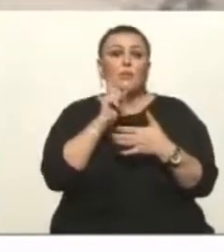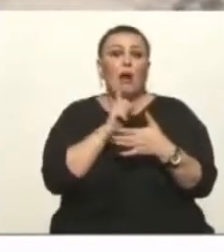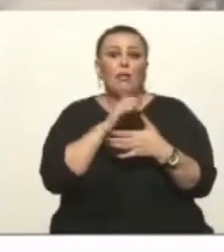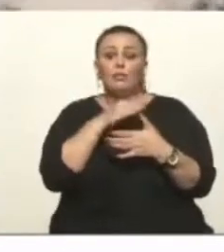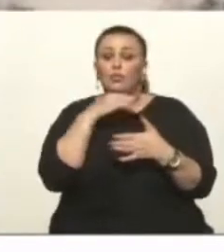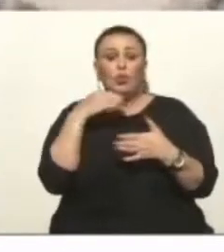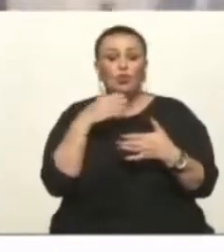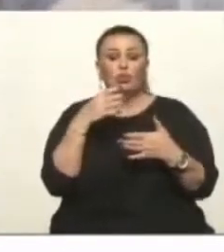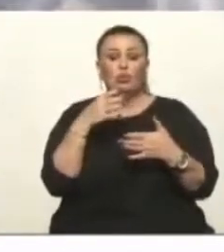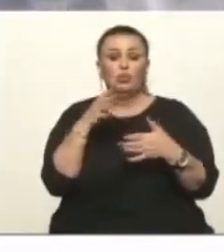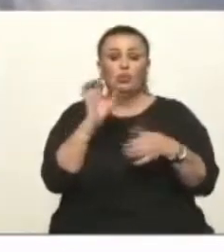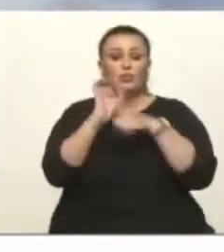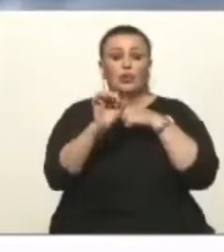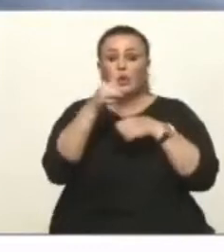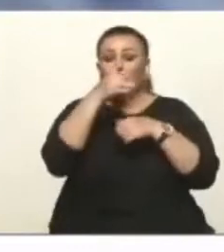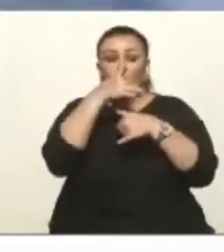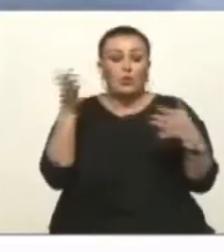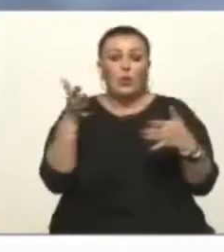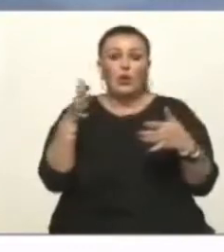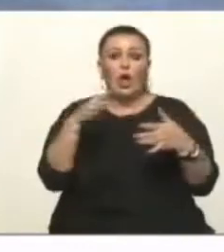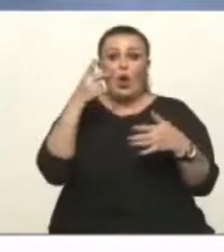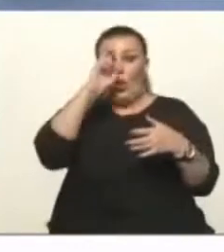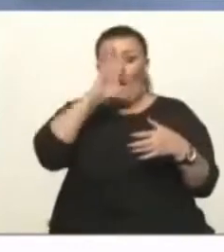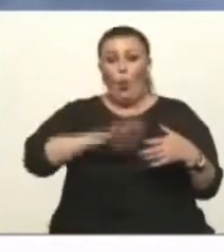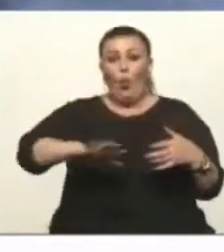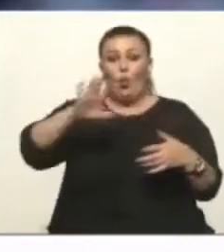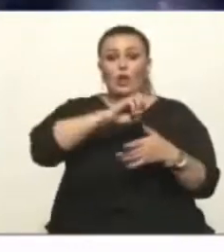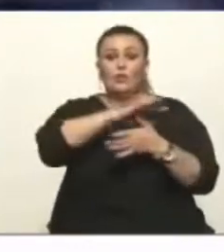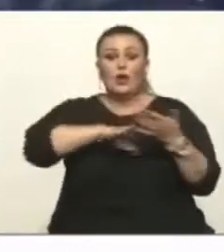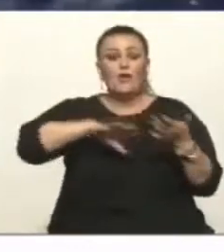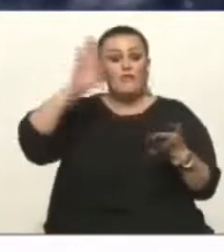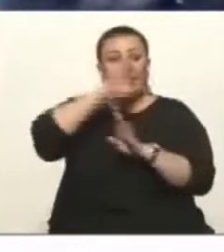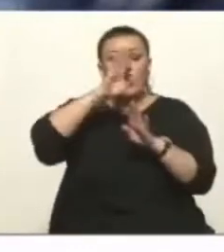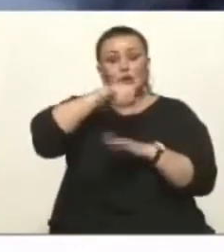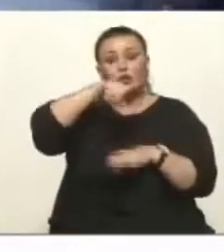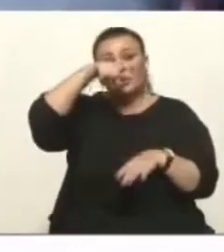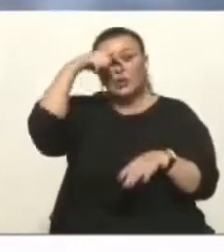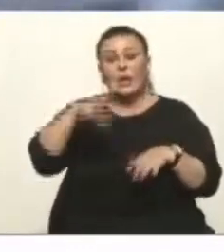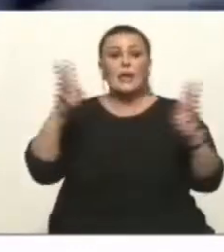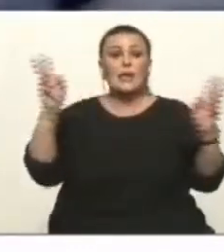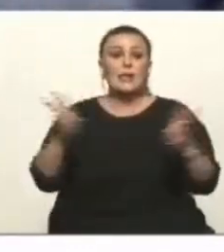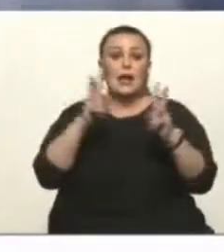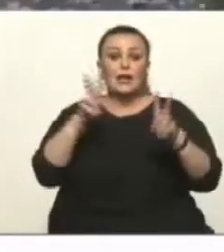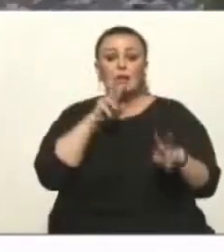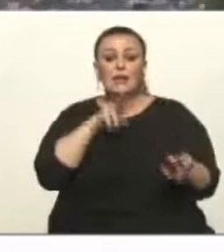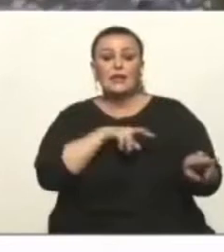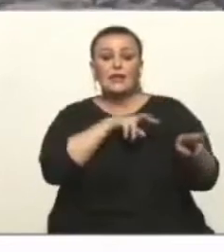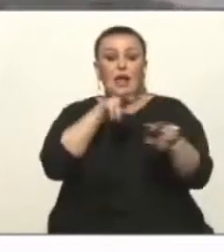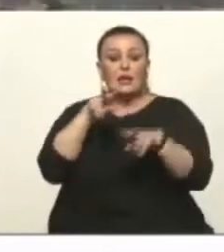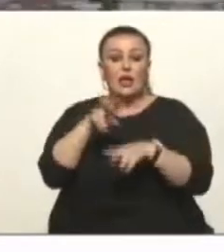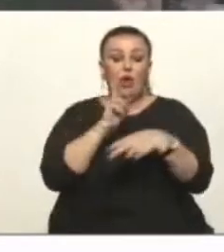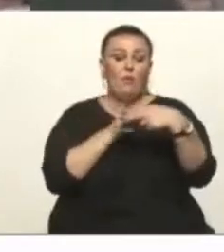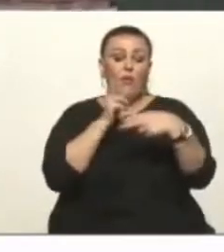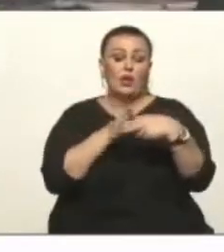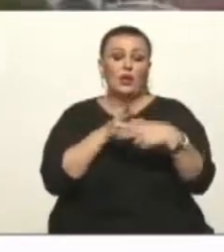çox da nail ola bilmirlər. Çünki hər iki ölkədə davam edən isti hava şəraiti yanğınları nəzarət altına almaqda